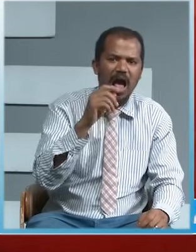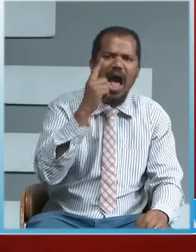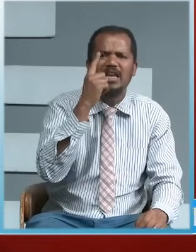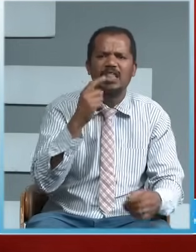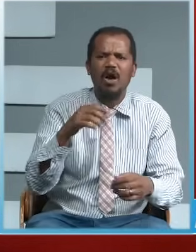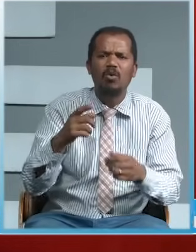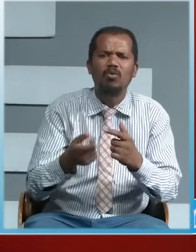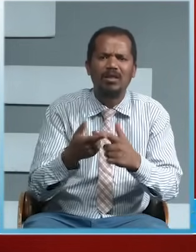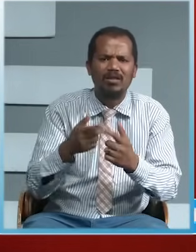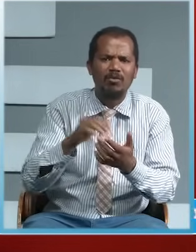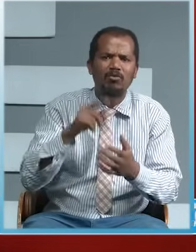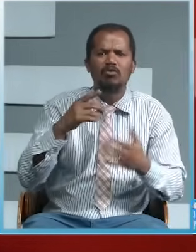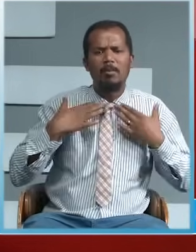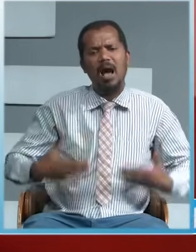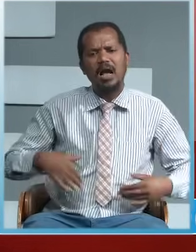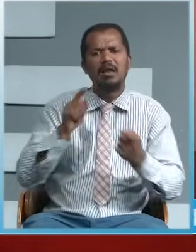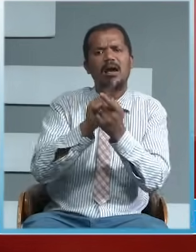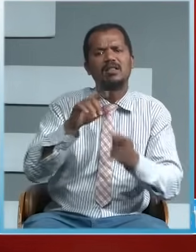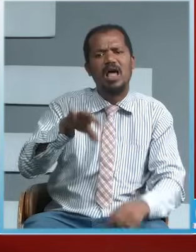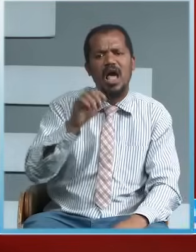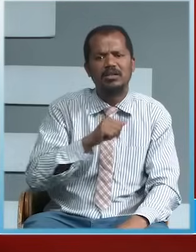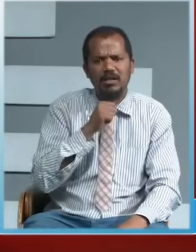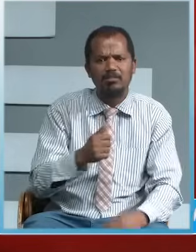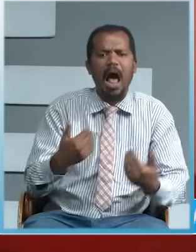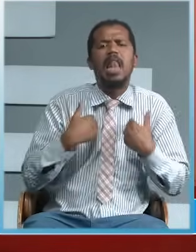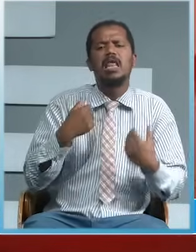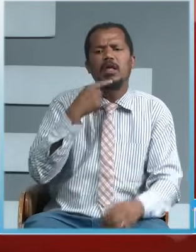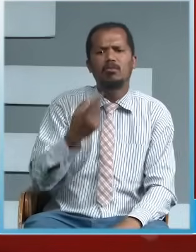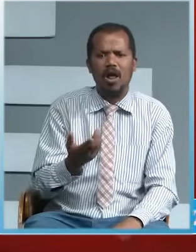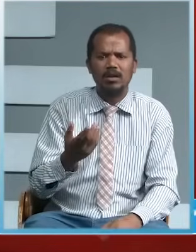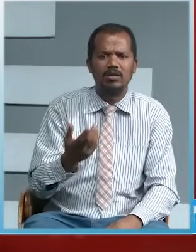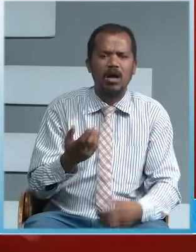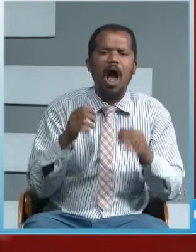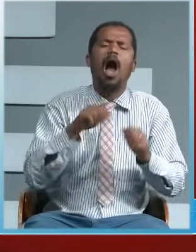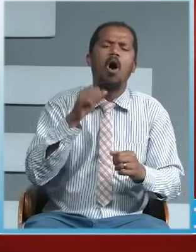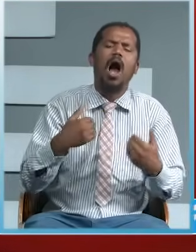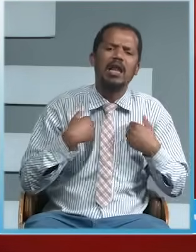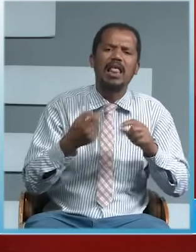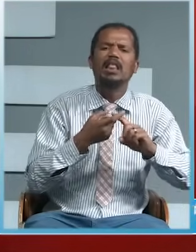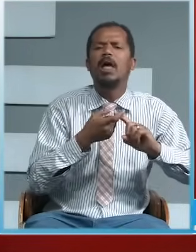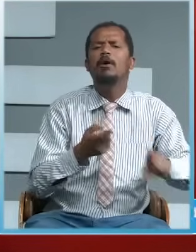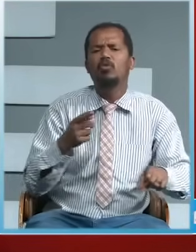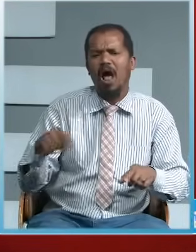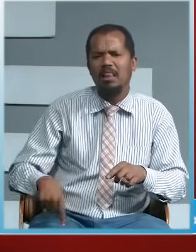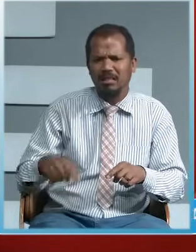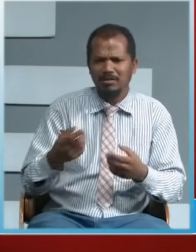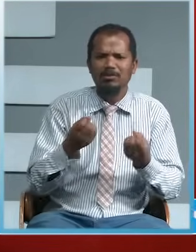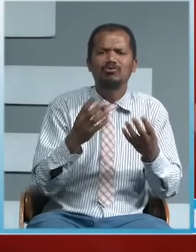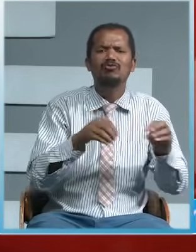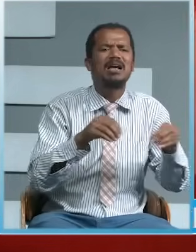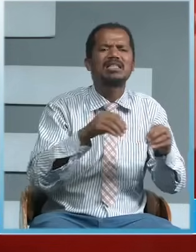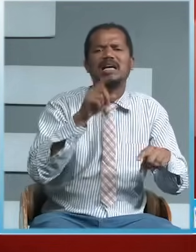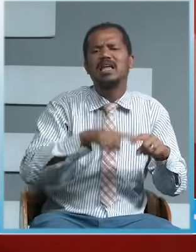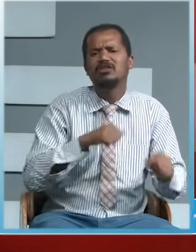ግን ያልተረዳ ነው እሱን ያው ባካል ላገኘው አልቻልኩም አለን የተባለው አዎ እዚህ ያለው ተመጥቶ ስለተመጣ ያው ብዙም